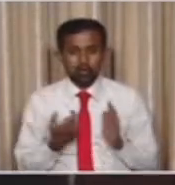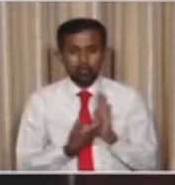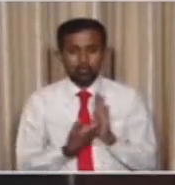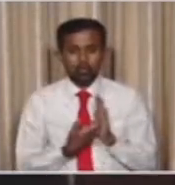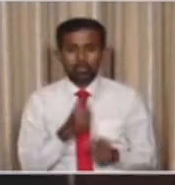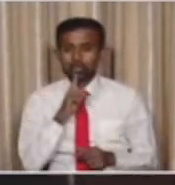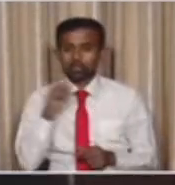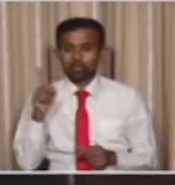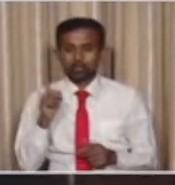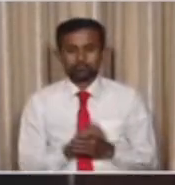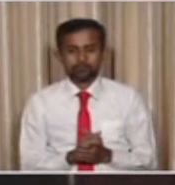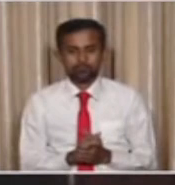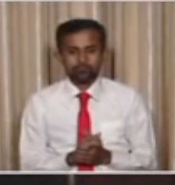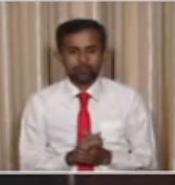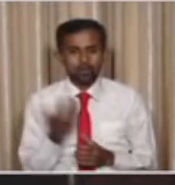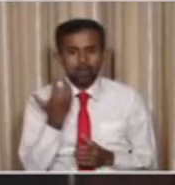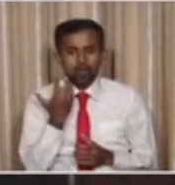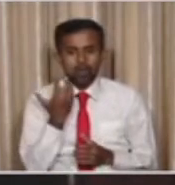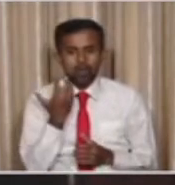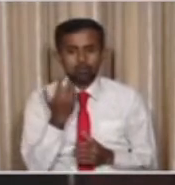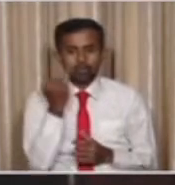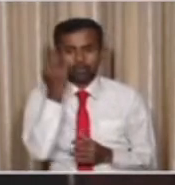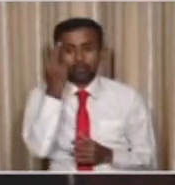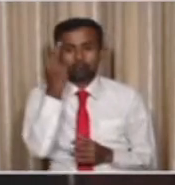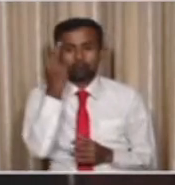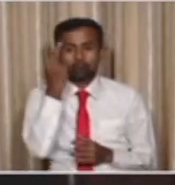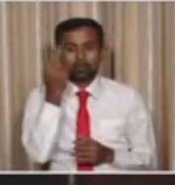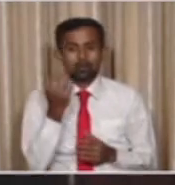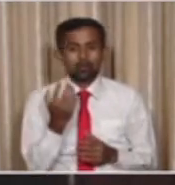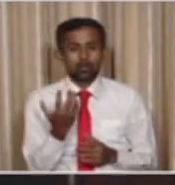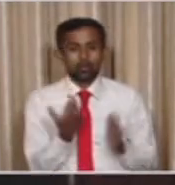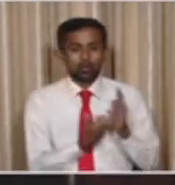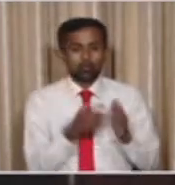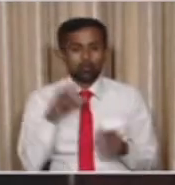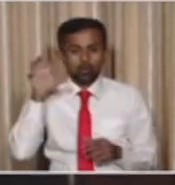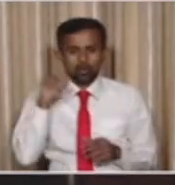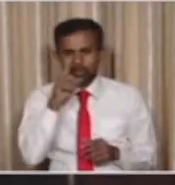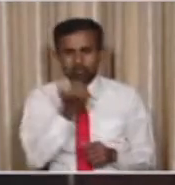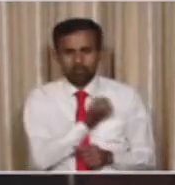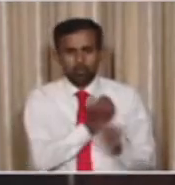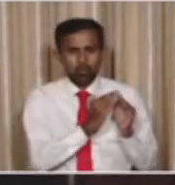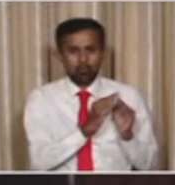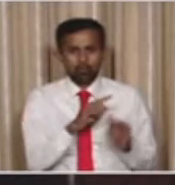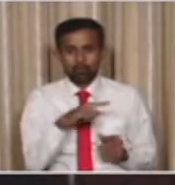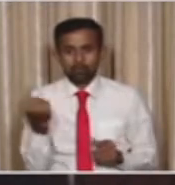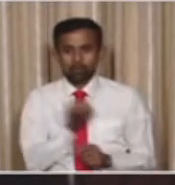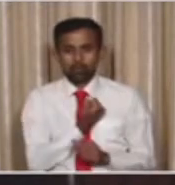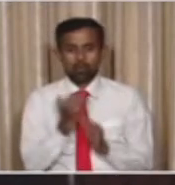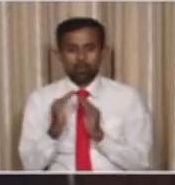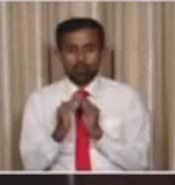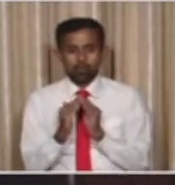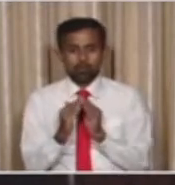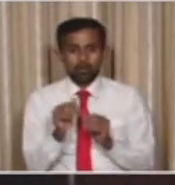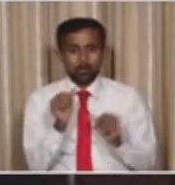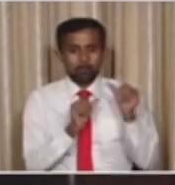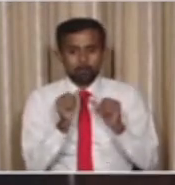රුවන්ඩාවට කියන්නේ අප්‍රිකාවේ සිංගප්පූරුව කියලා. රුවන්ඩාව කියන රට එක හොස්පිටල් එකකින් තව හොස්පිටල් එකකට ඒගොල්ලන්ගේ